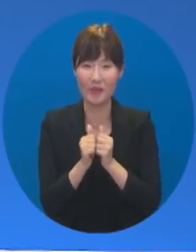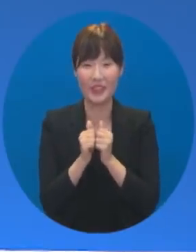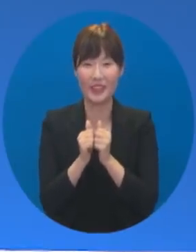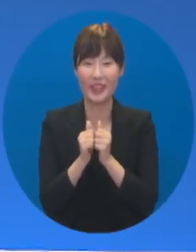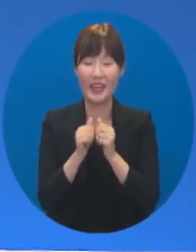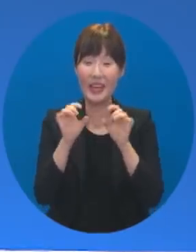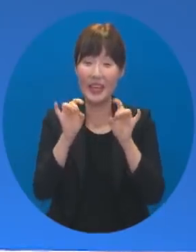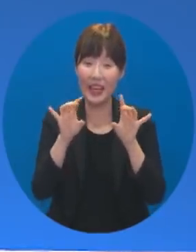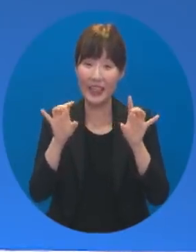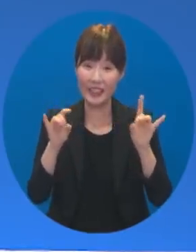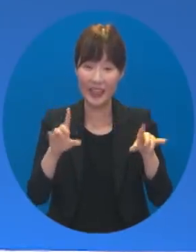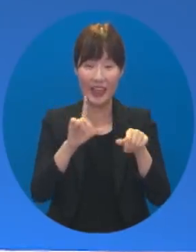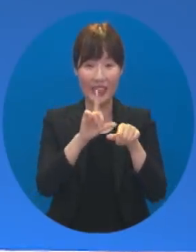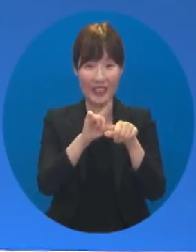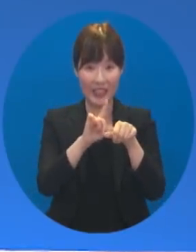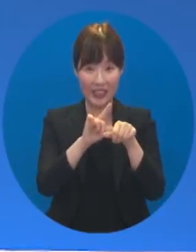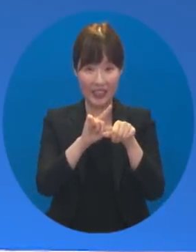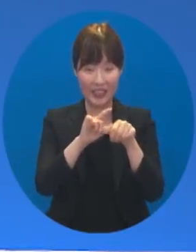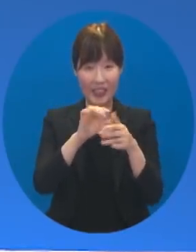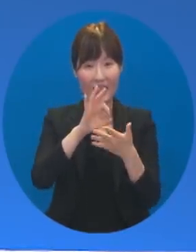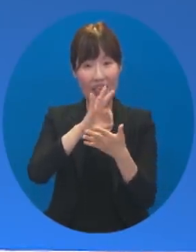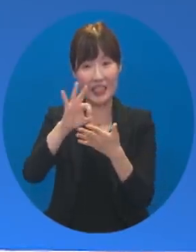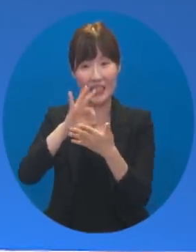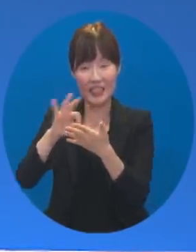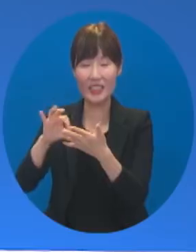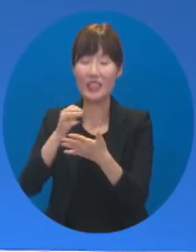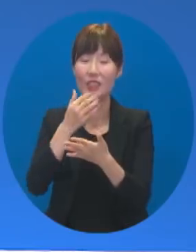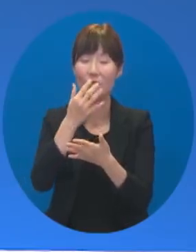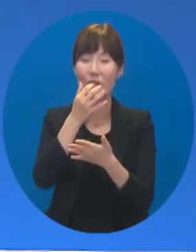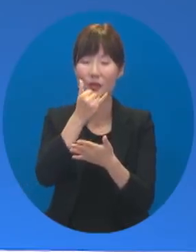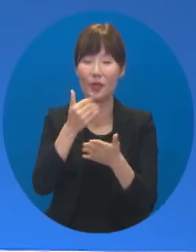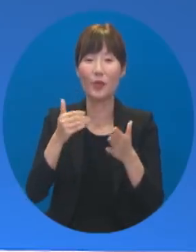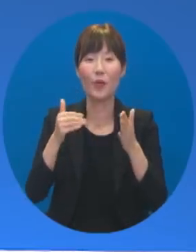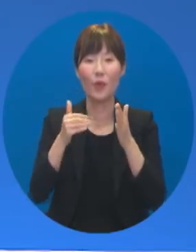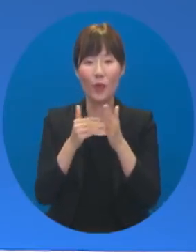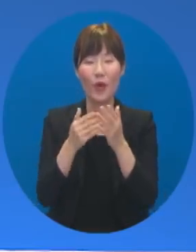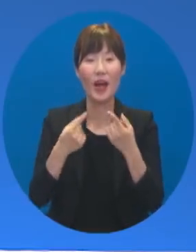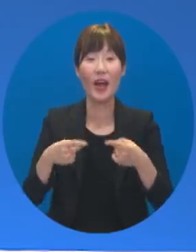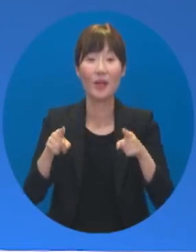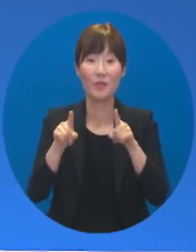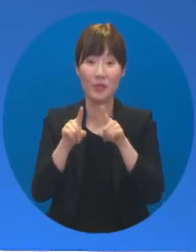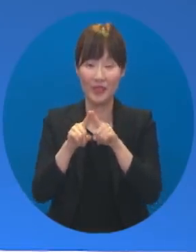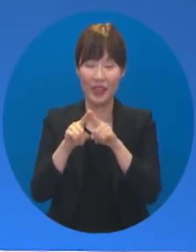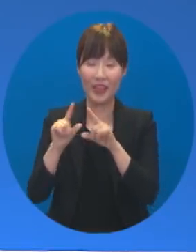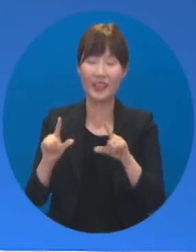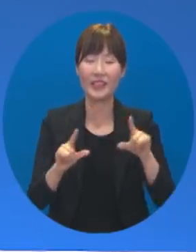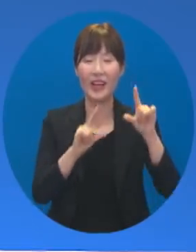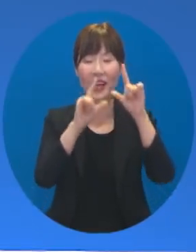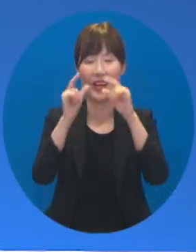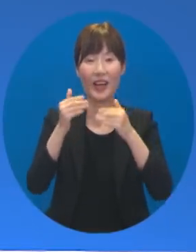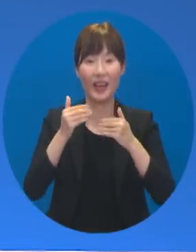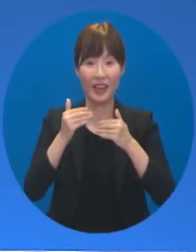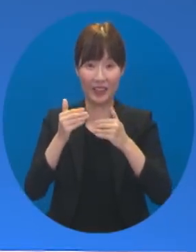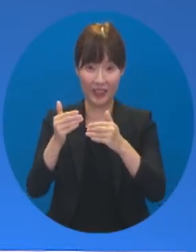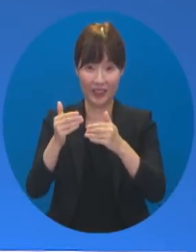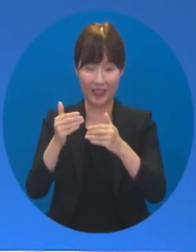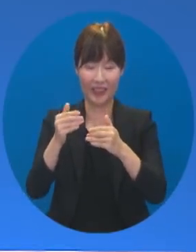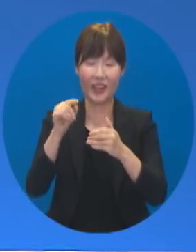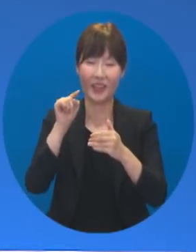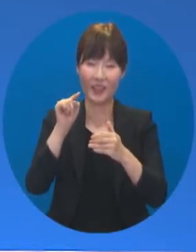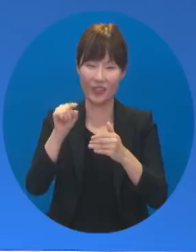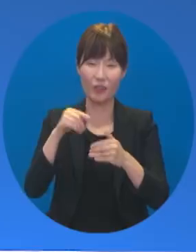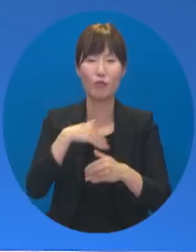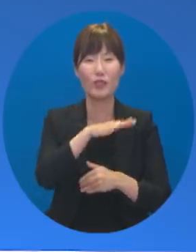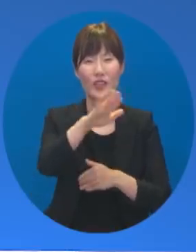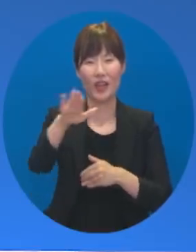시간을 사용할 수 있도록 그렇게 함께 살아가는 것 그것이 우리가 해야 될